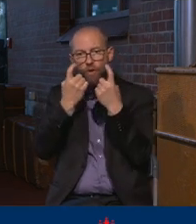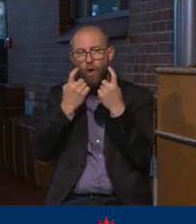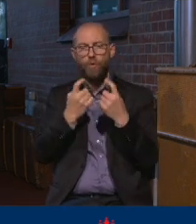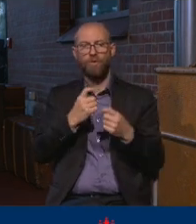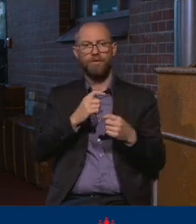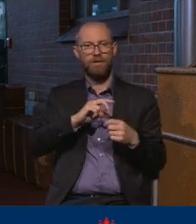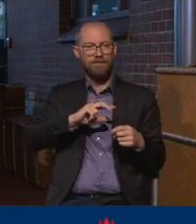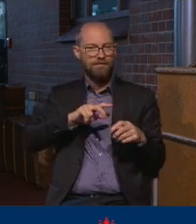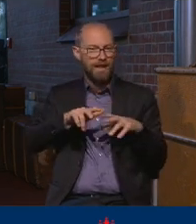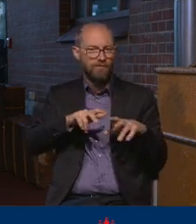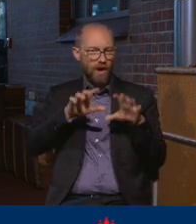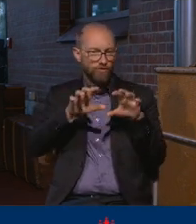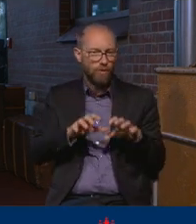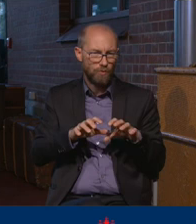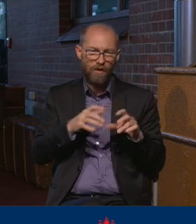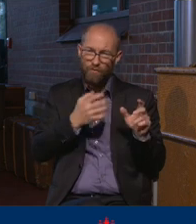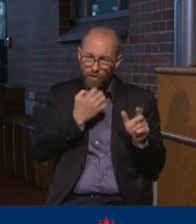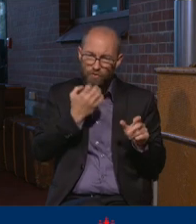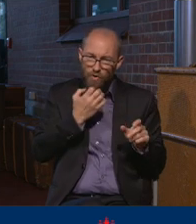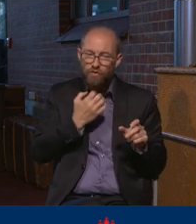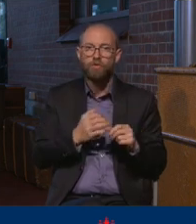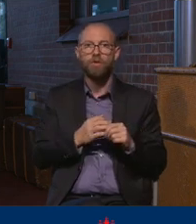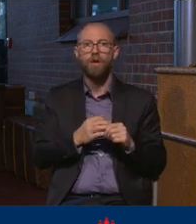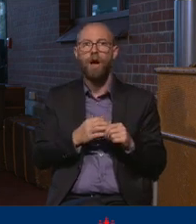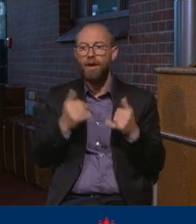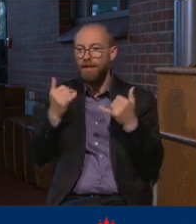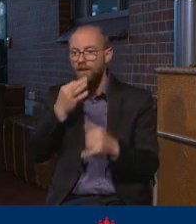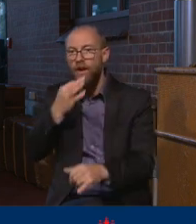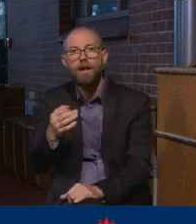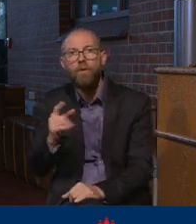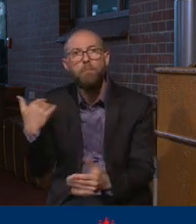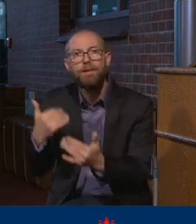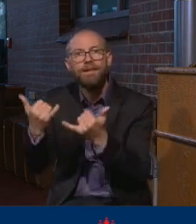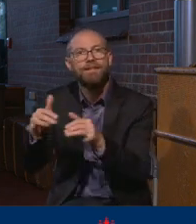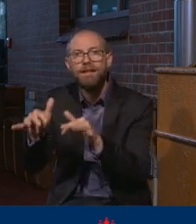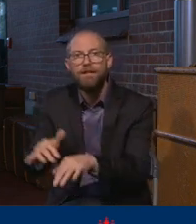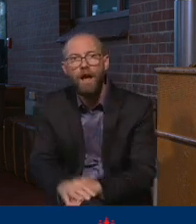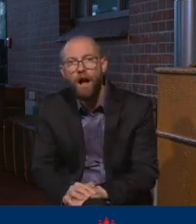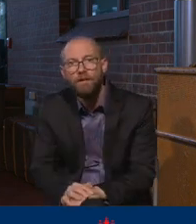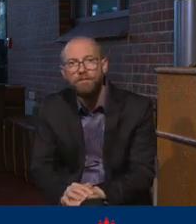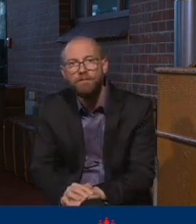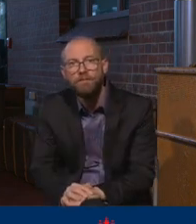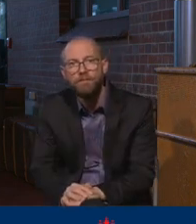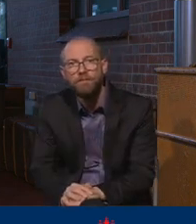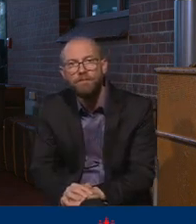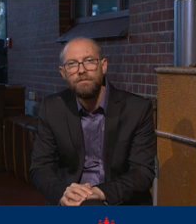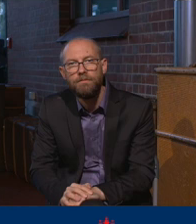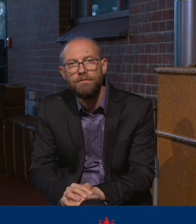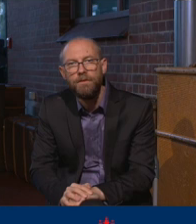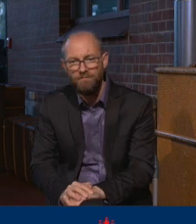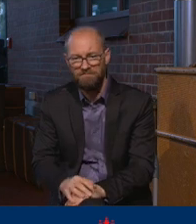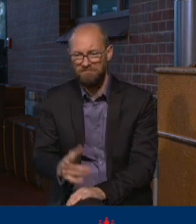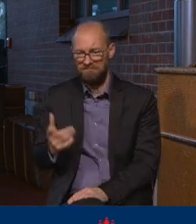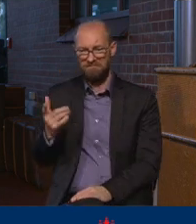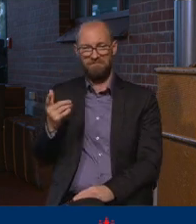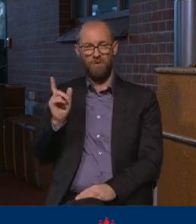man muss sich die frage stellen warum ist die nicht da hätte denn die stadt einladen